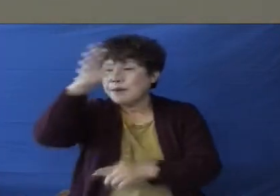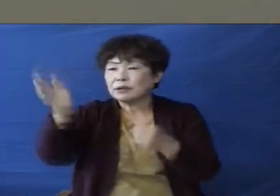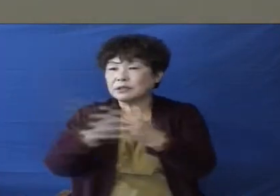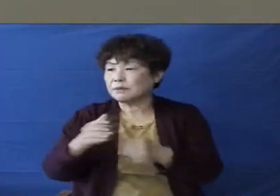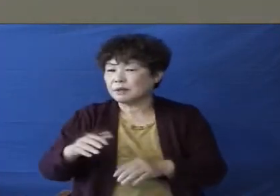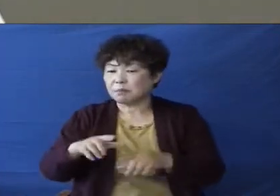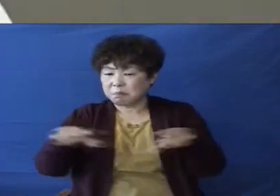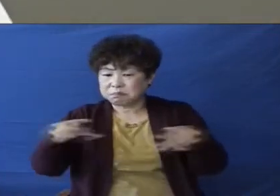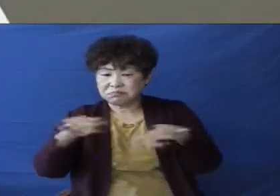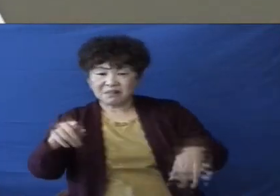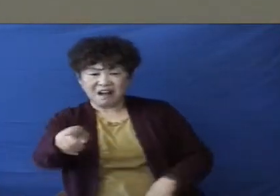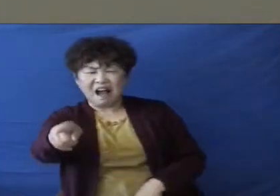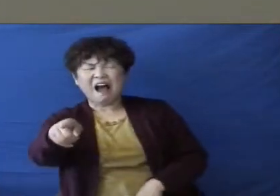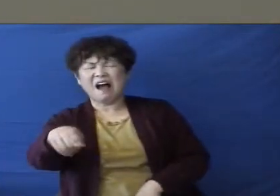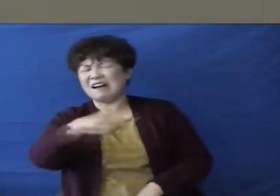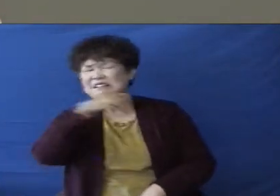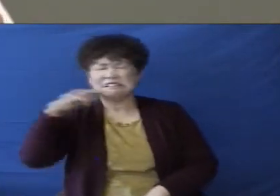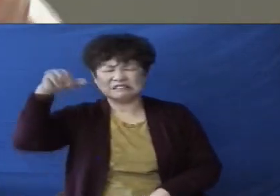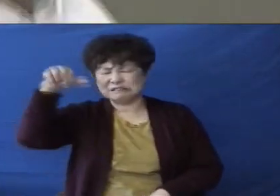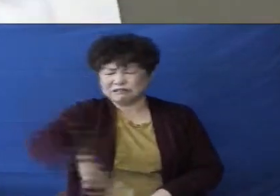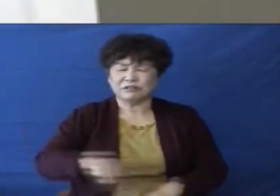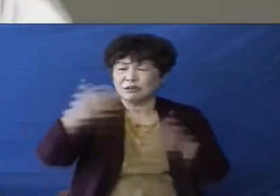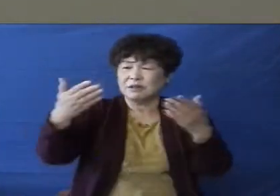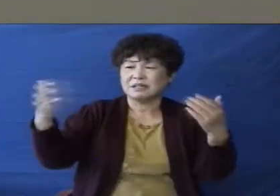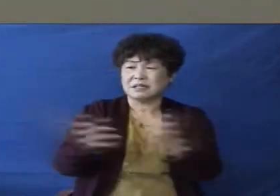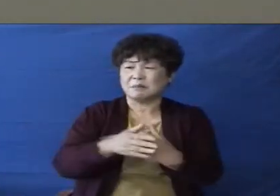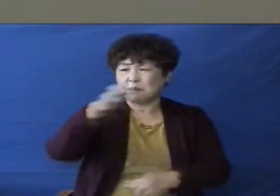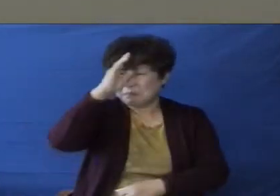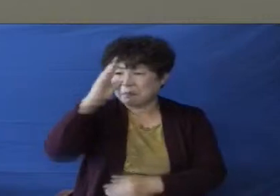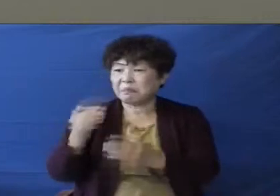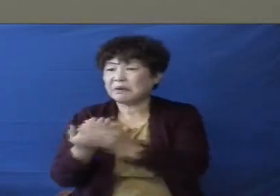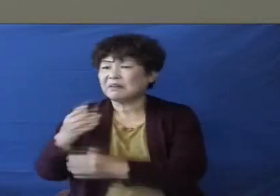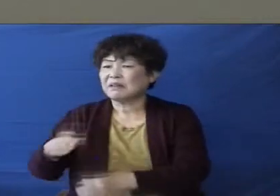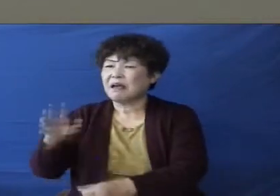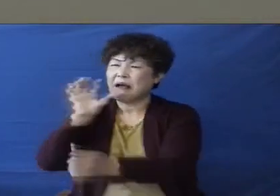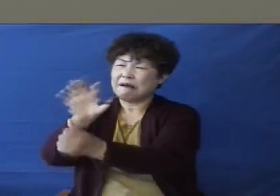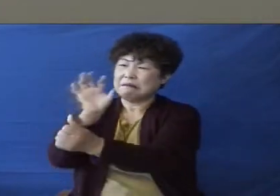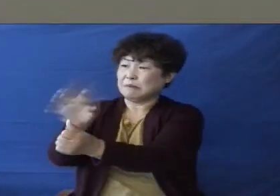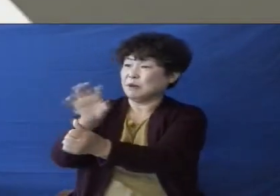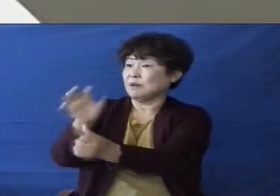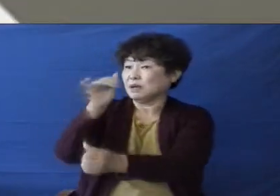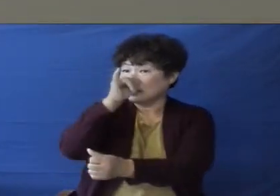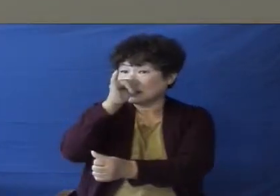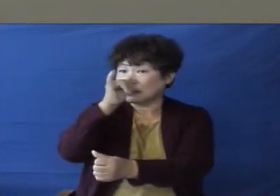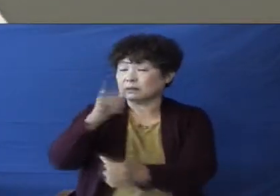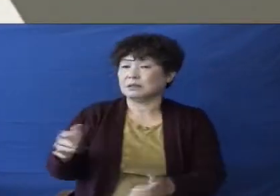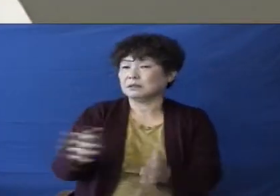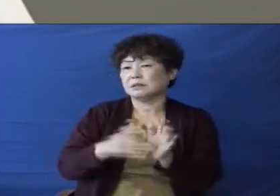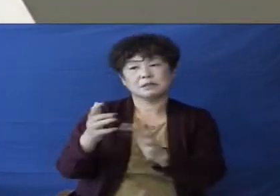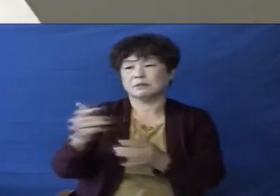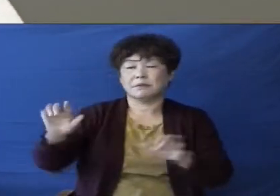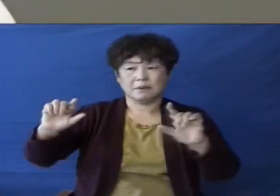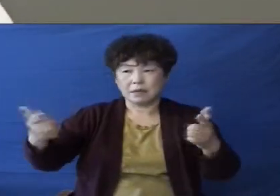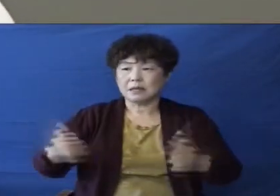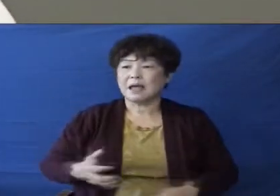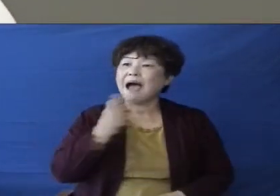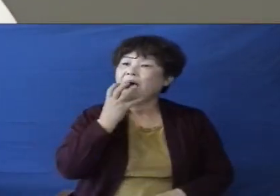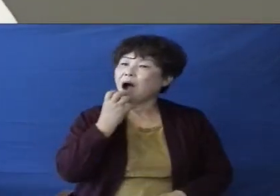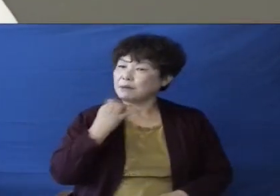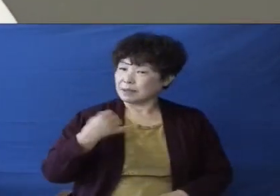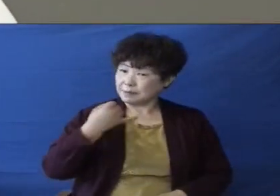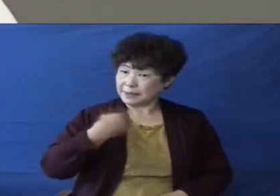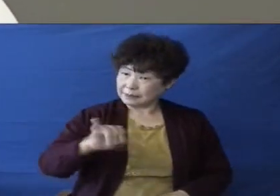오늘 이 여인에 대해서 우리가 좀 생각해봐야 될 게 있는데 누가 봄 13장 10절 과 11절 다시 한번 보겠습니다